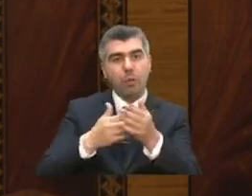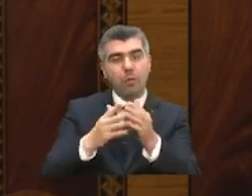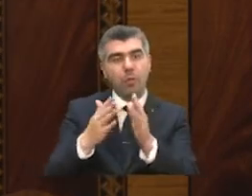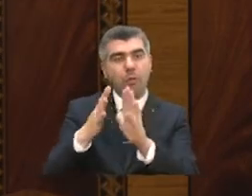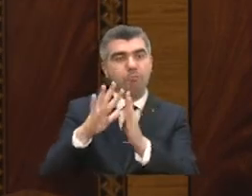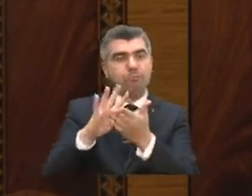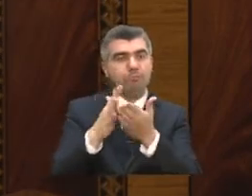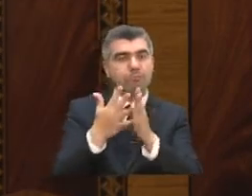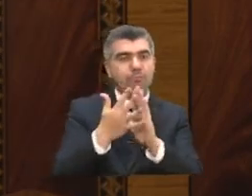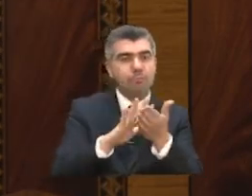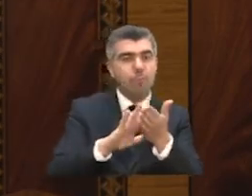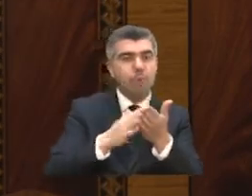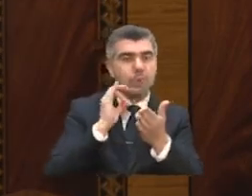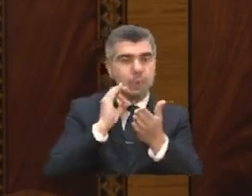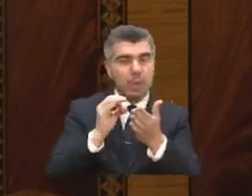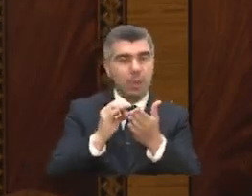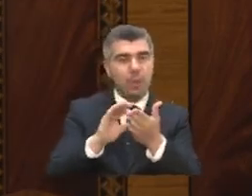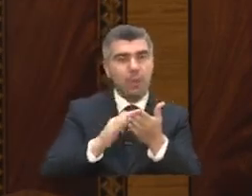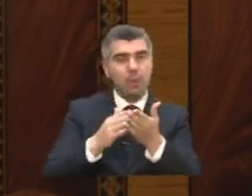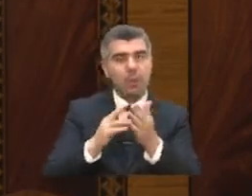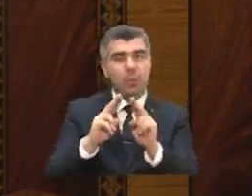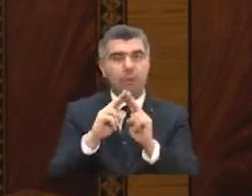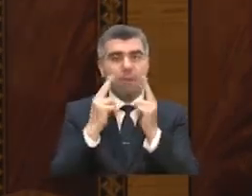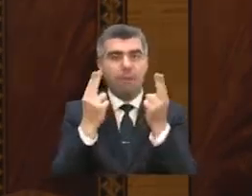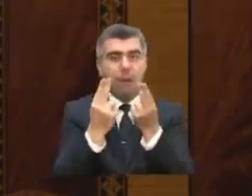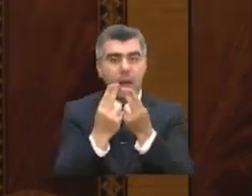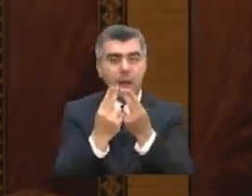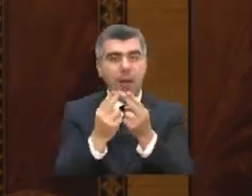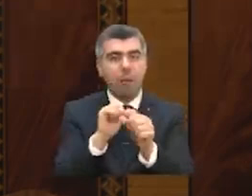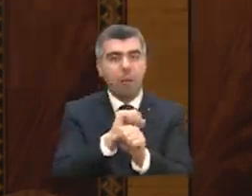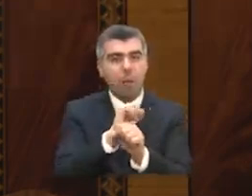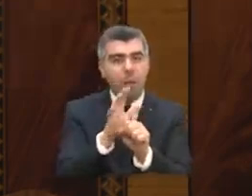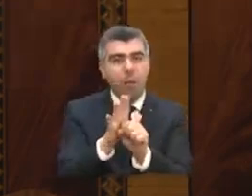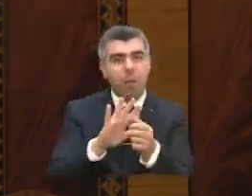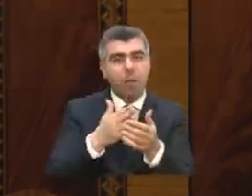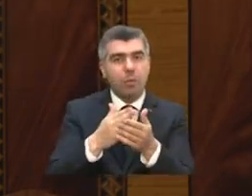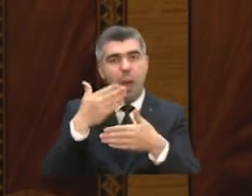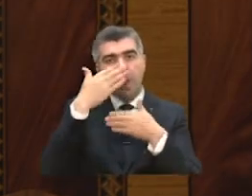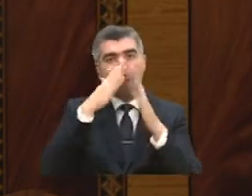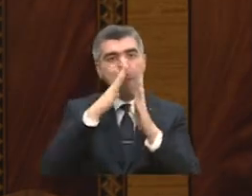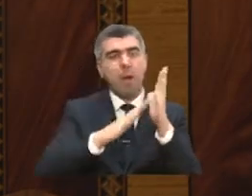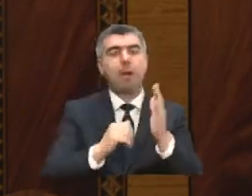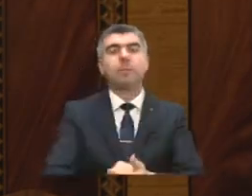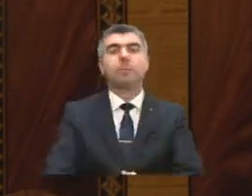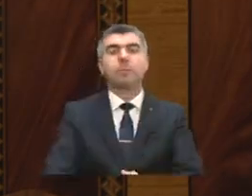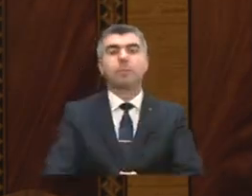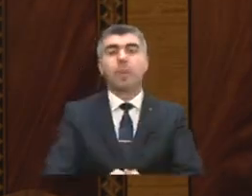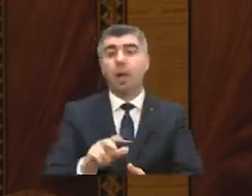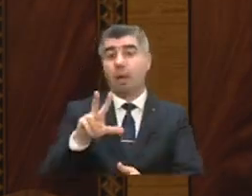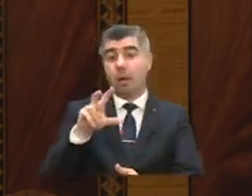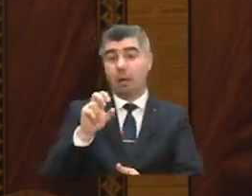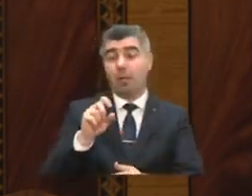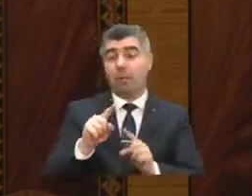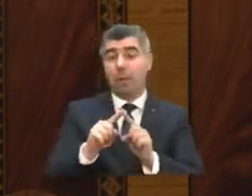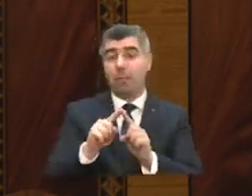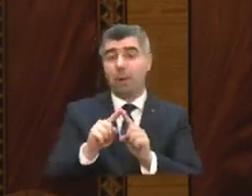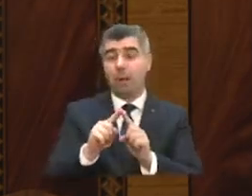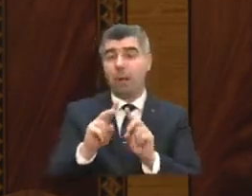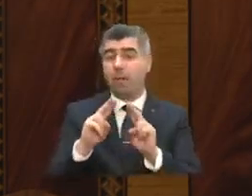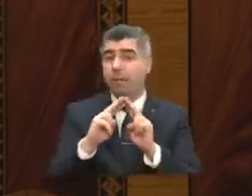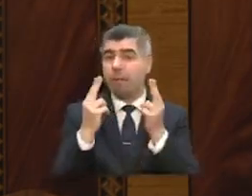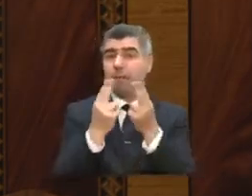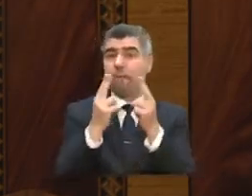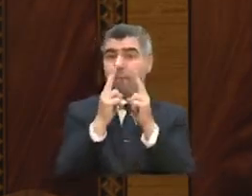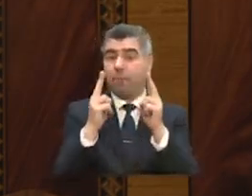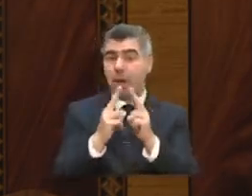التقلبات الجيوستراتيجية والمناخية والوبائية على الاقتصاد الوطني. فكما تعلمون، يعيش العالم منذ